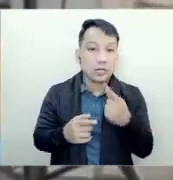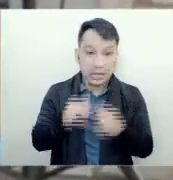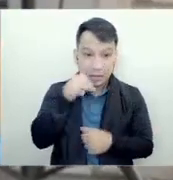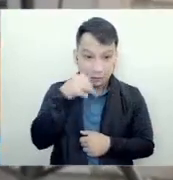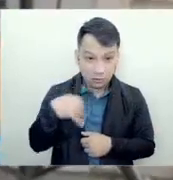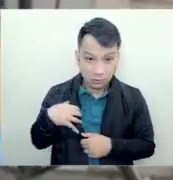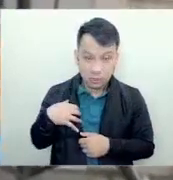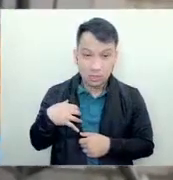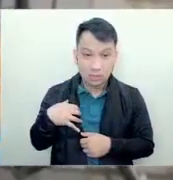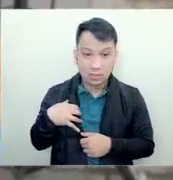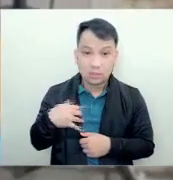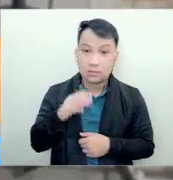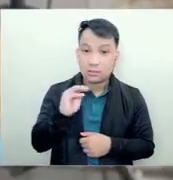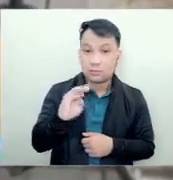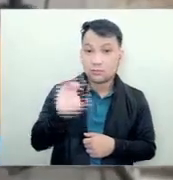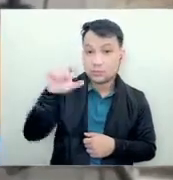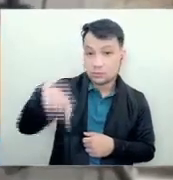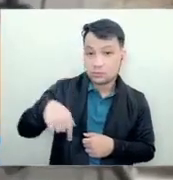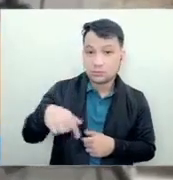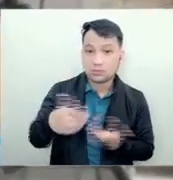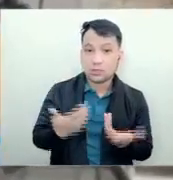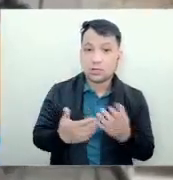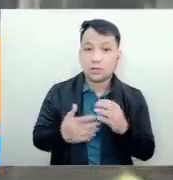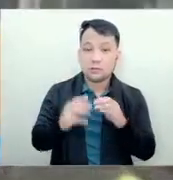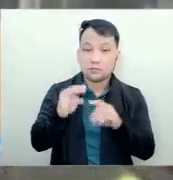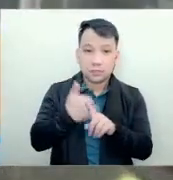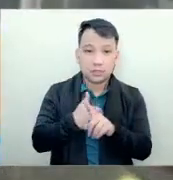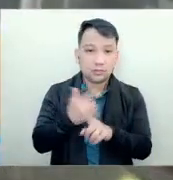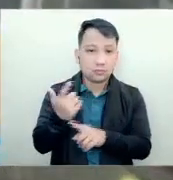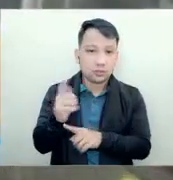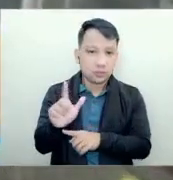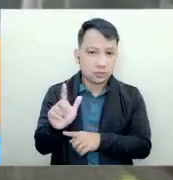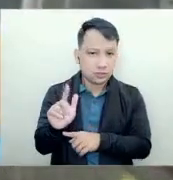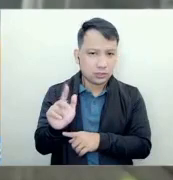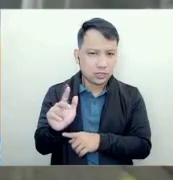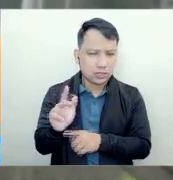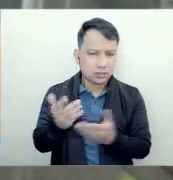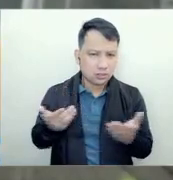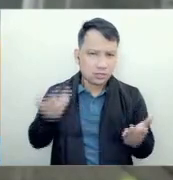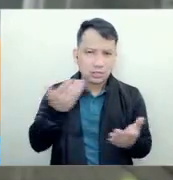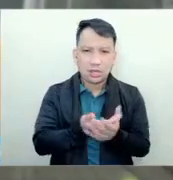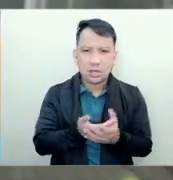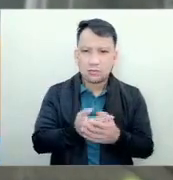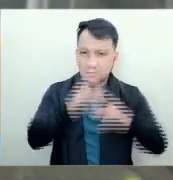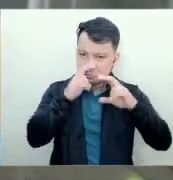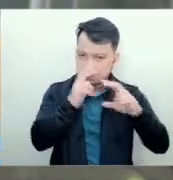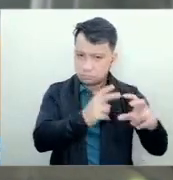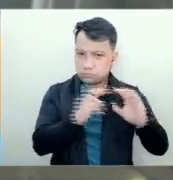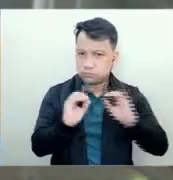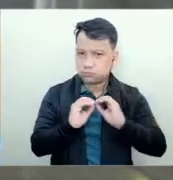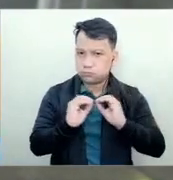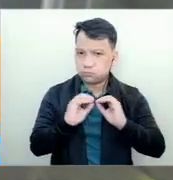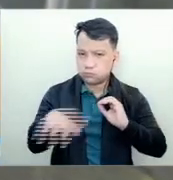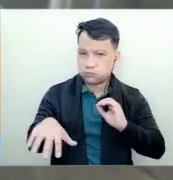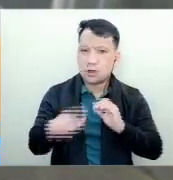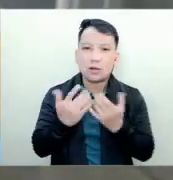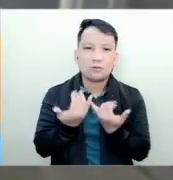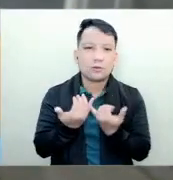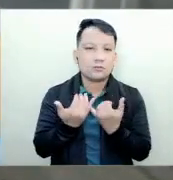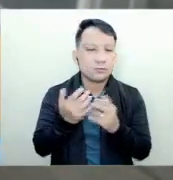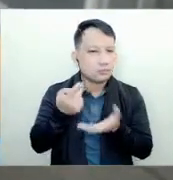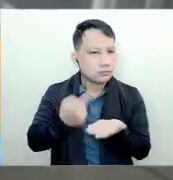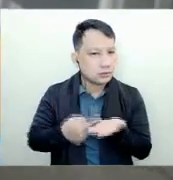kanilang MECQ, May 23, nakapasok pa naman tayo dito sa Iloilo City. Pero mahigpit na protocols na yung ating